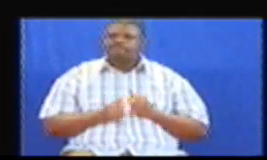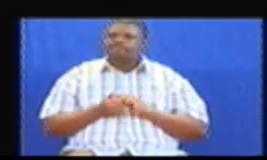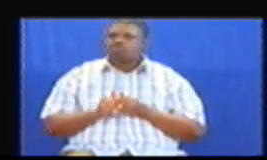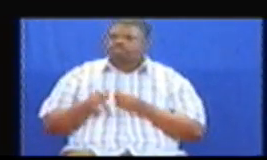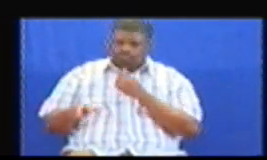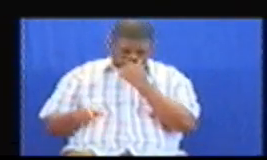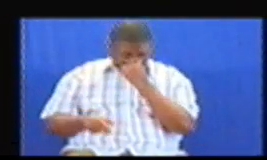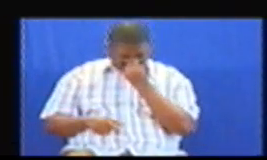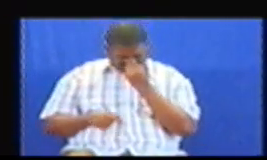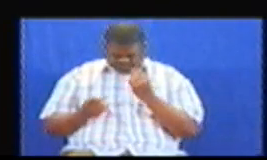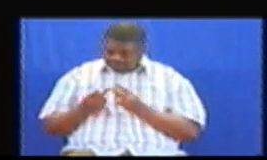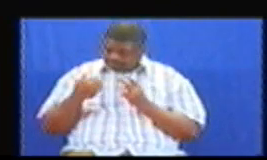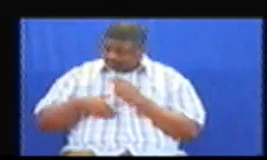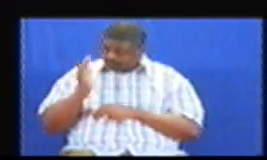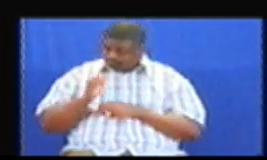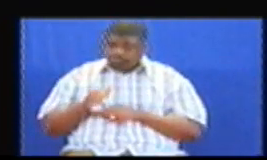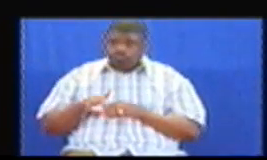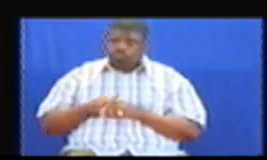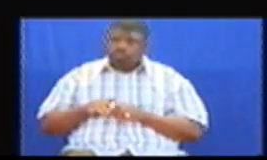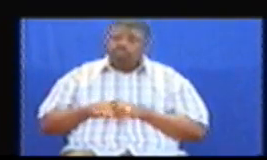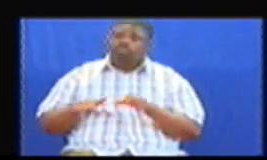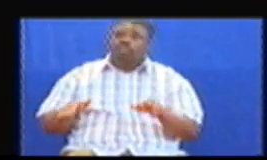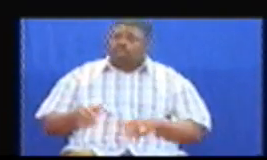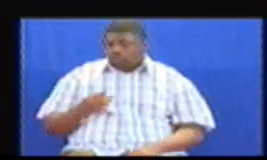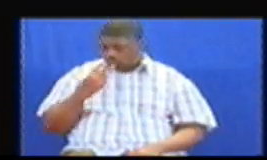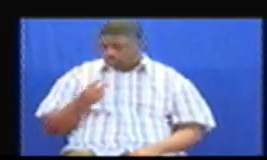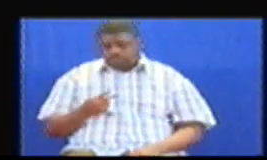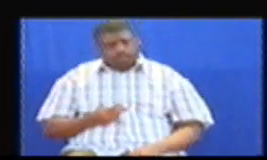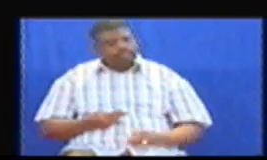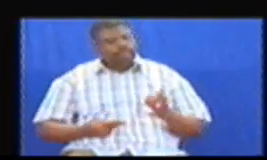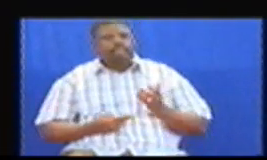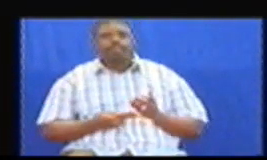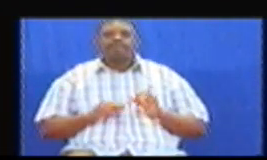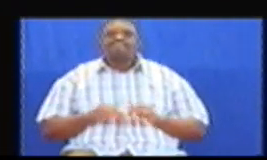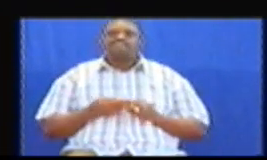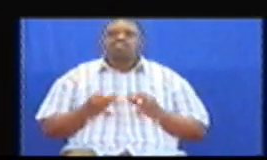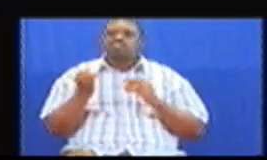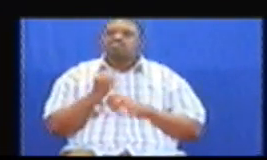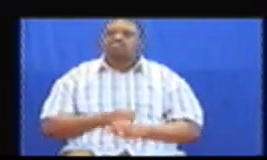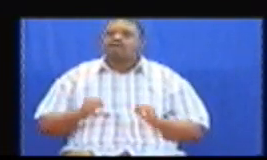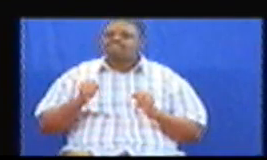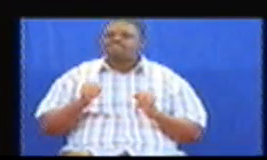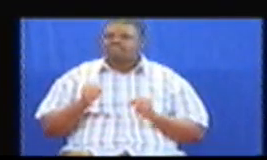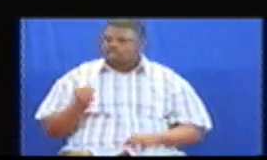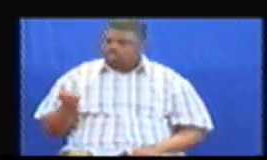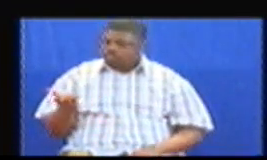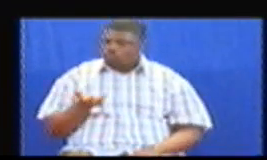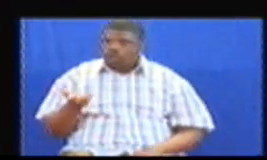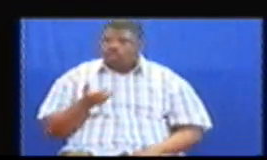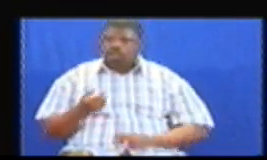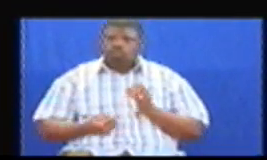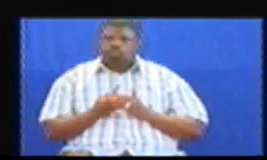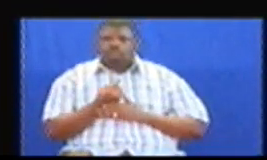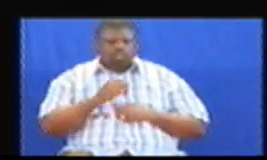inatumia mfumo wa mtandao waweze kuangalia ni kwa namna gani tehama inaweza ikasave hii society kutokana na janga la corona